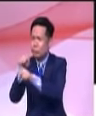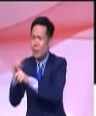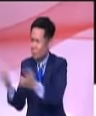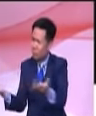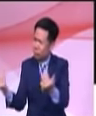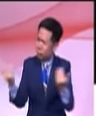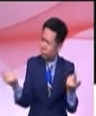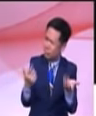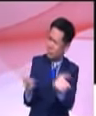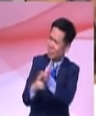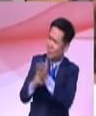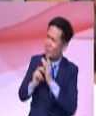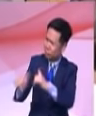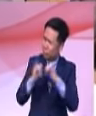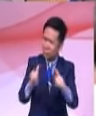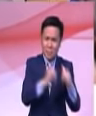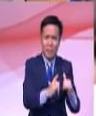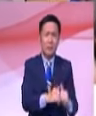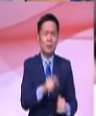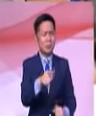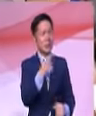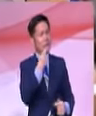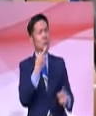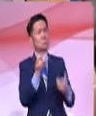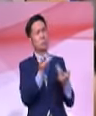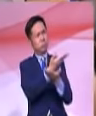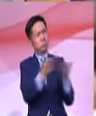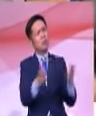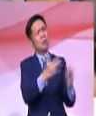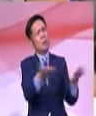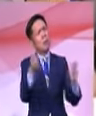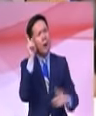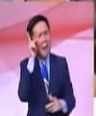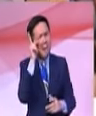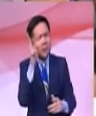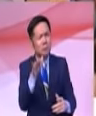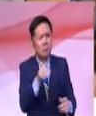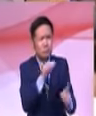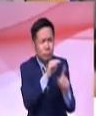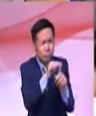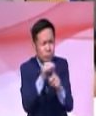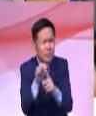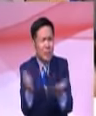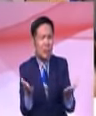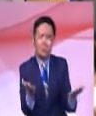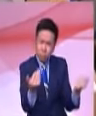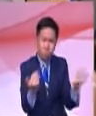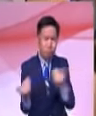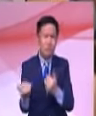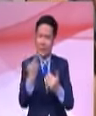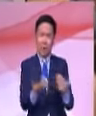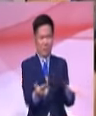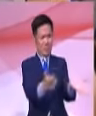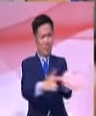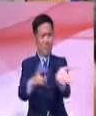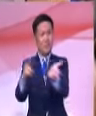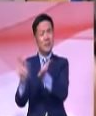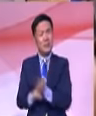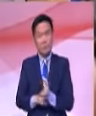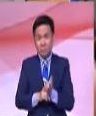serupa. Ya, saya menyuruhlah kepada semua rakyat di negeri Kelantan untuk beramai-ramai kita daftar Masjid